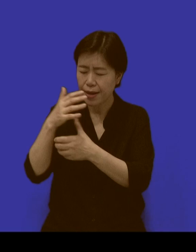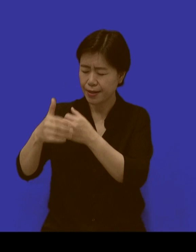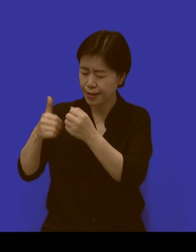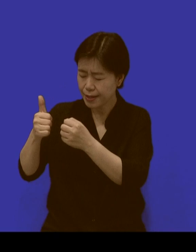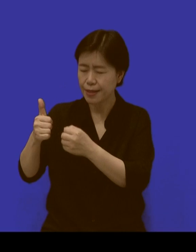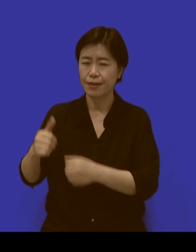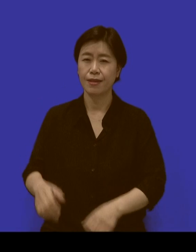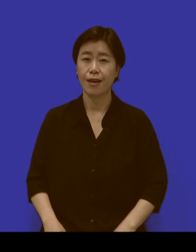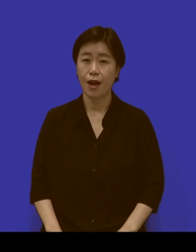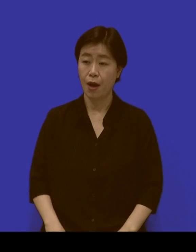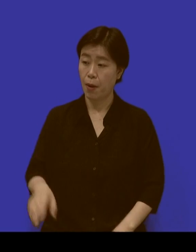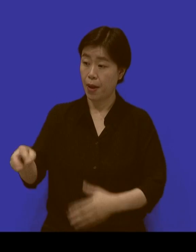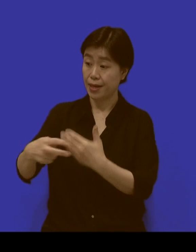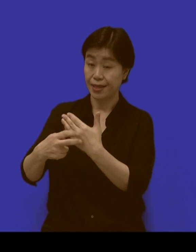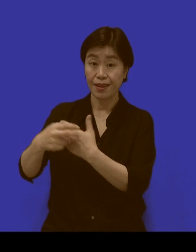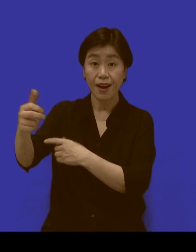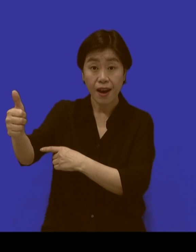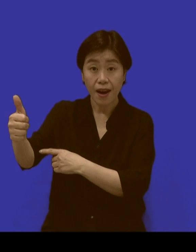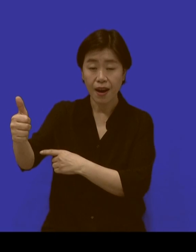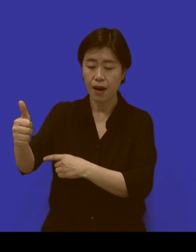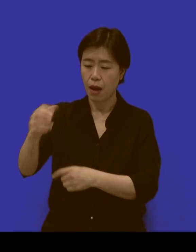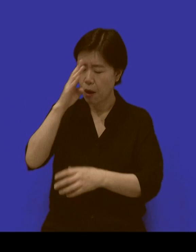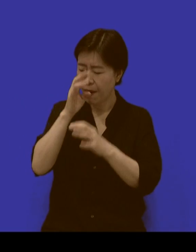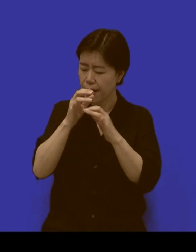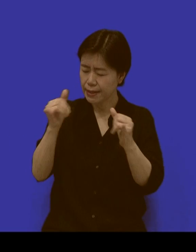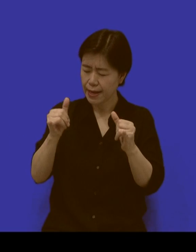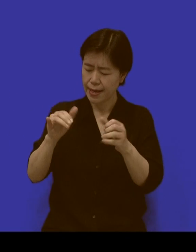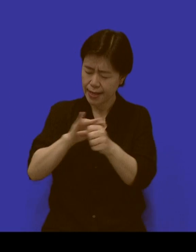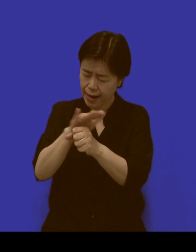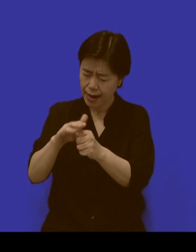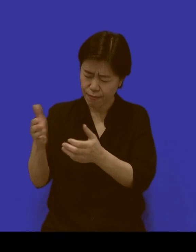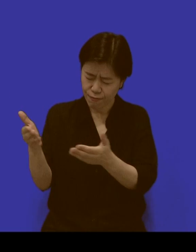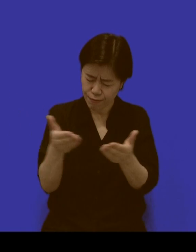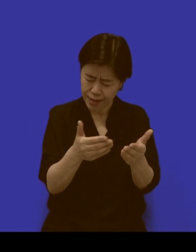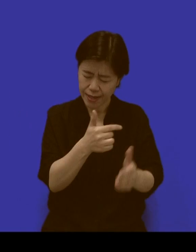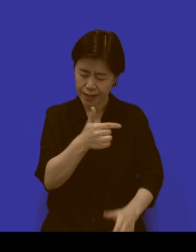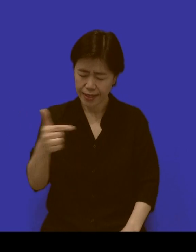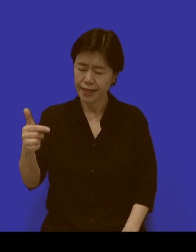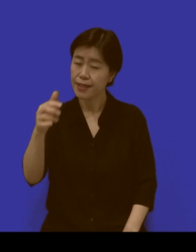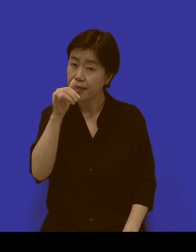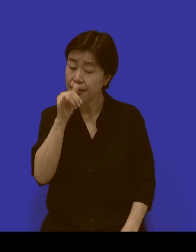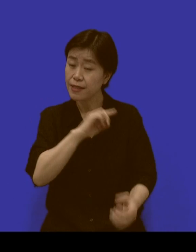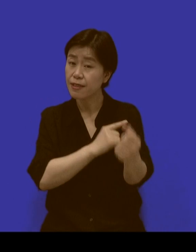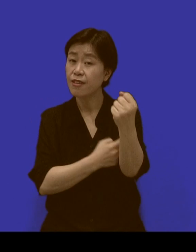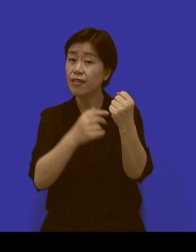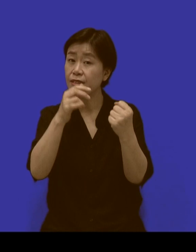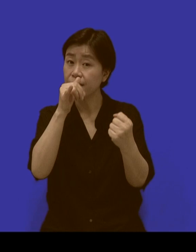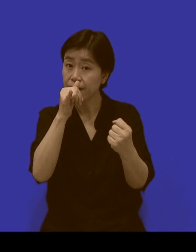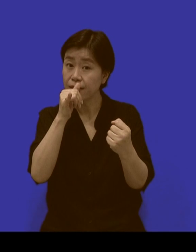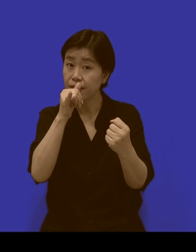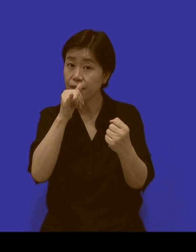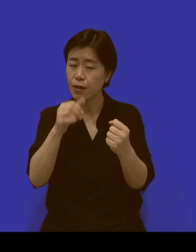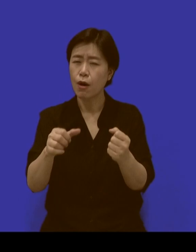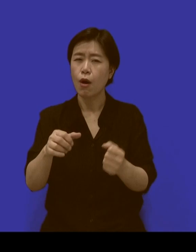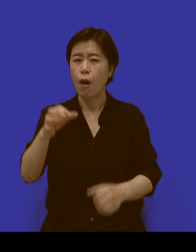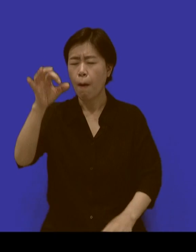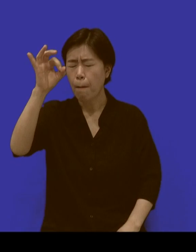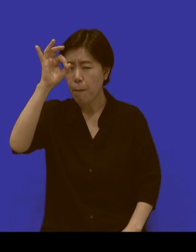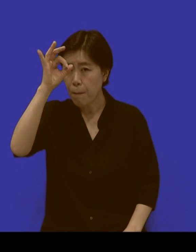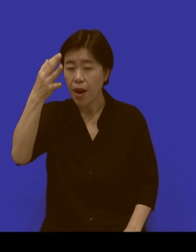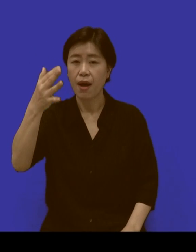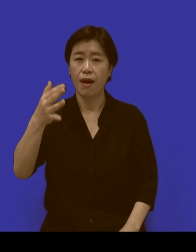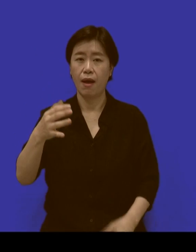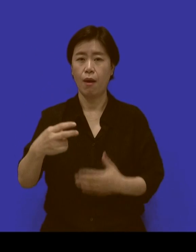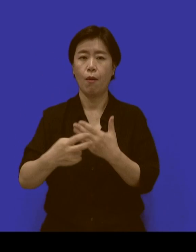사랑하고 환자를 진심으로 사랑하고 섬기는 능력 있는 명의가 되게 해주세요.